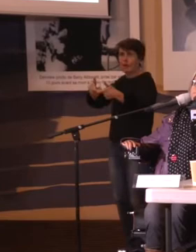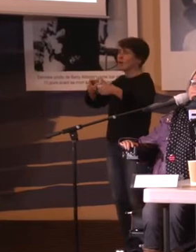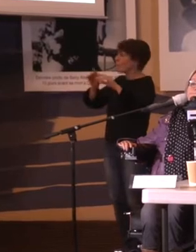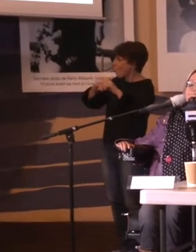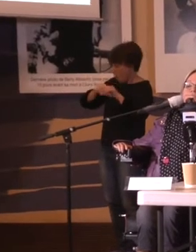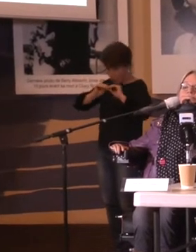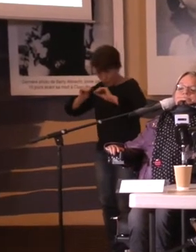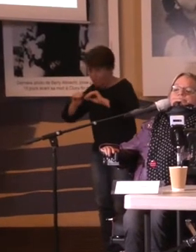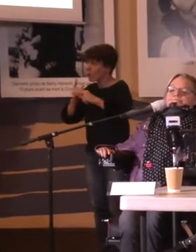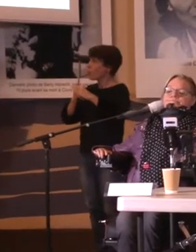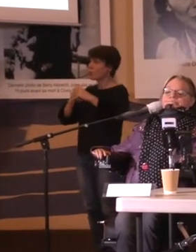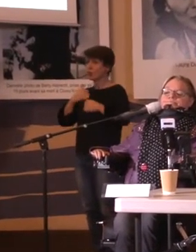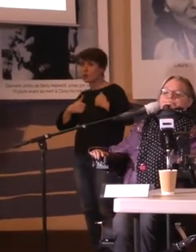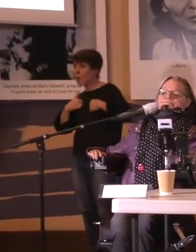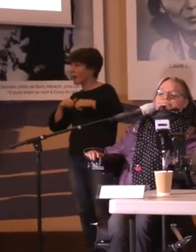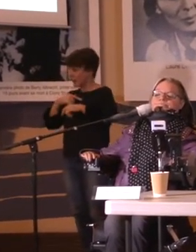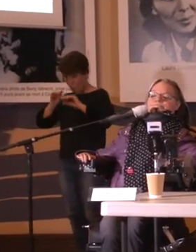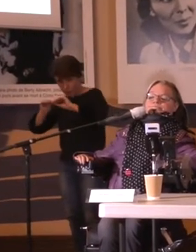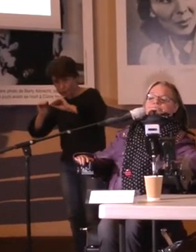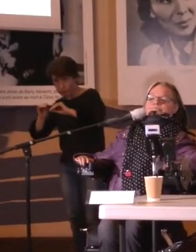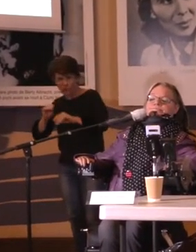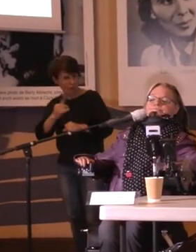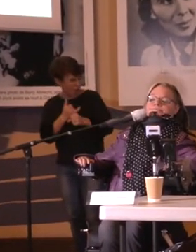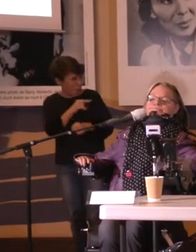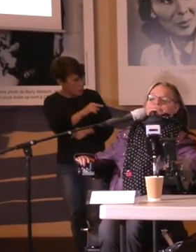Mais il m'a dit, toi, t'es trop handicapé,